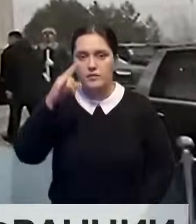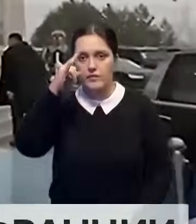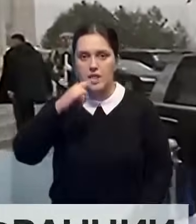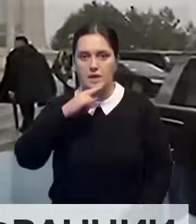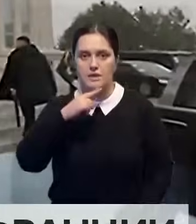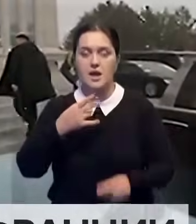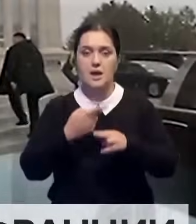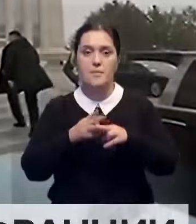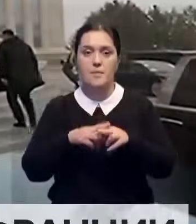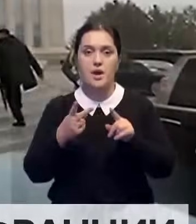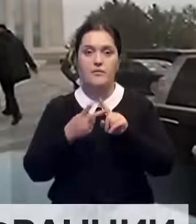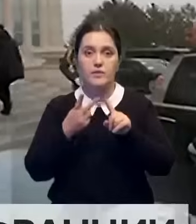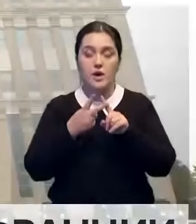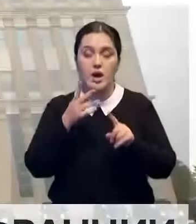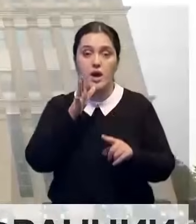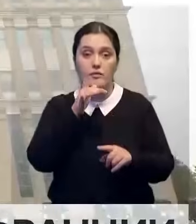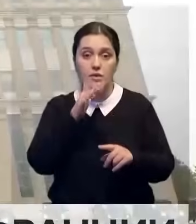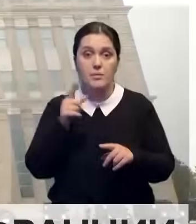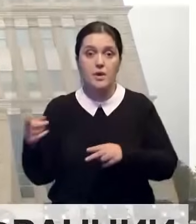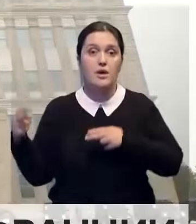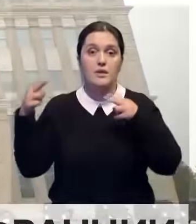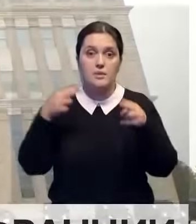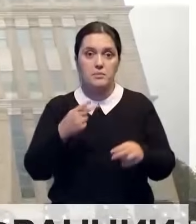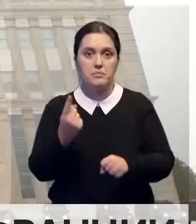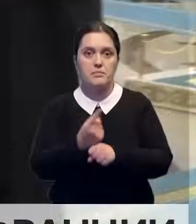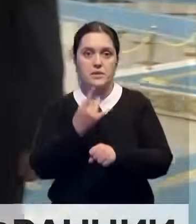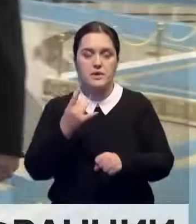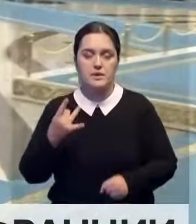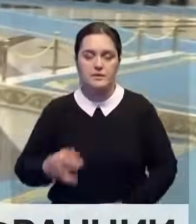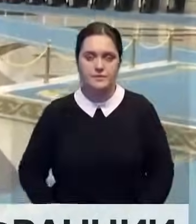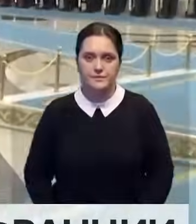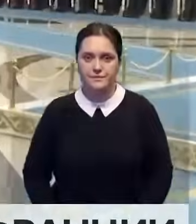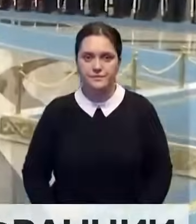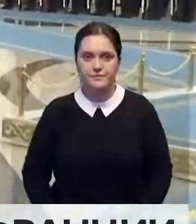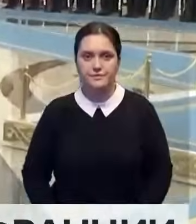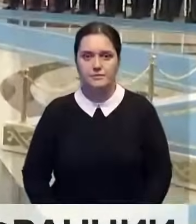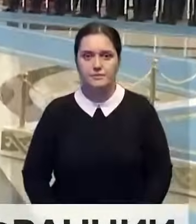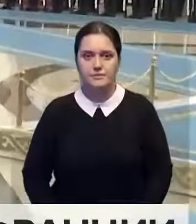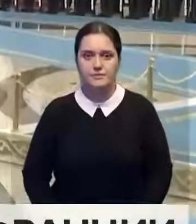срок президентства нынешний глава Франции Астану посещает впервые.